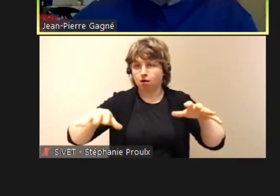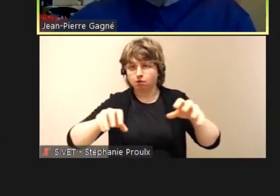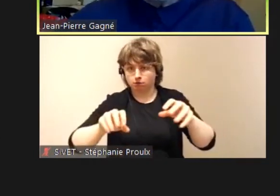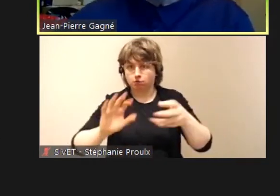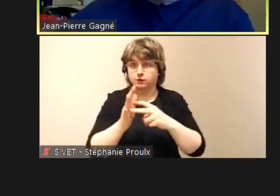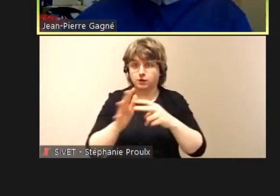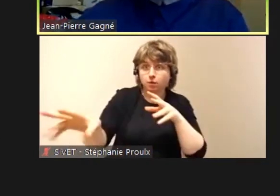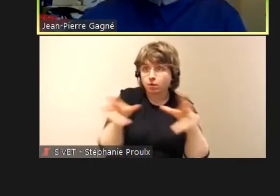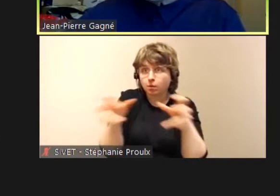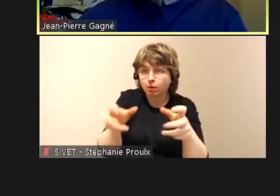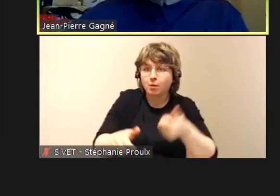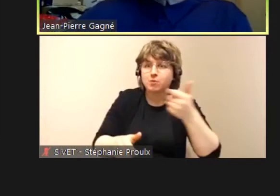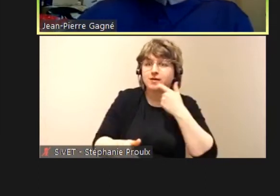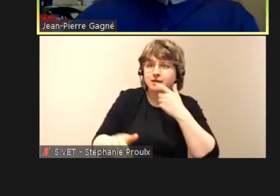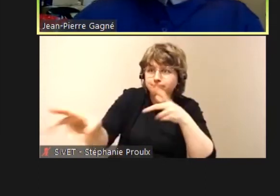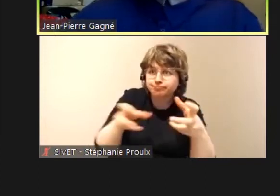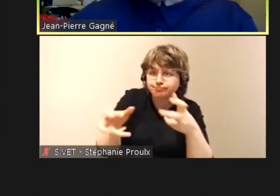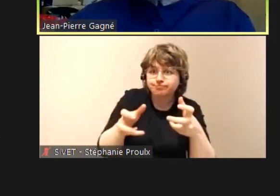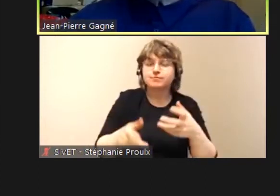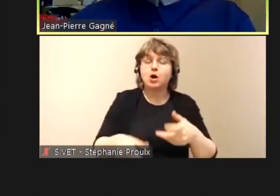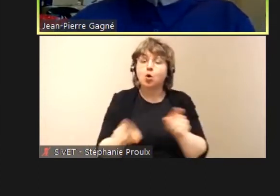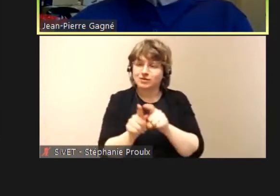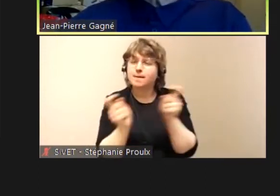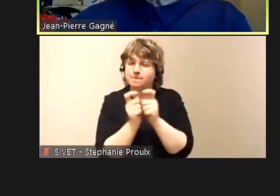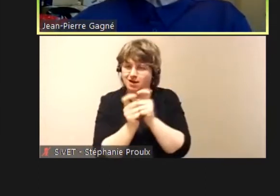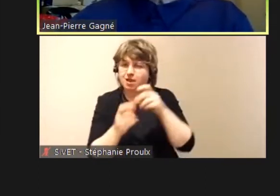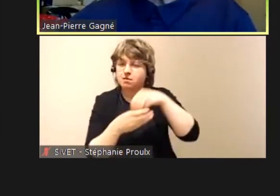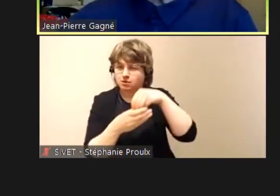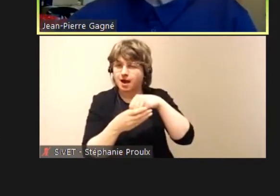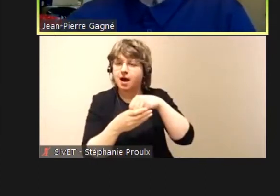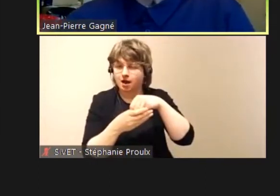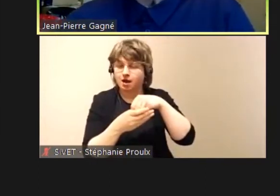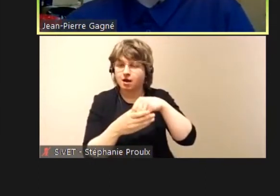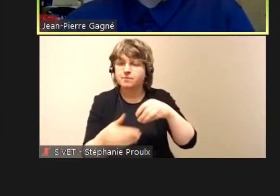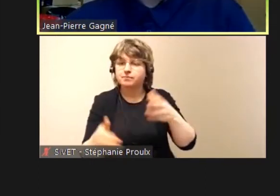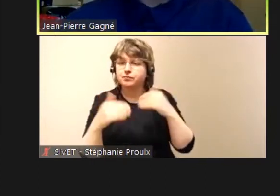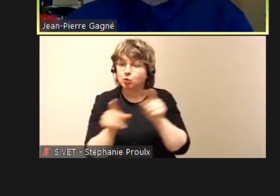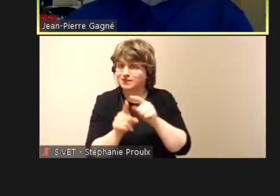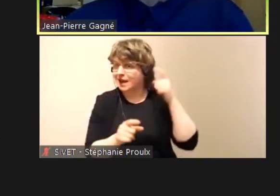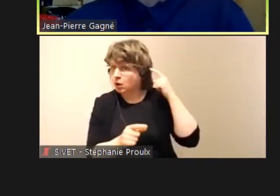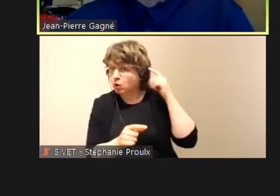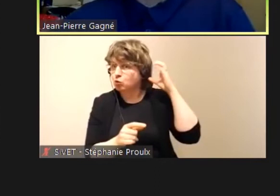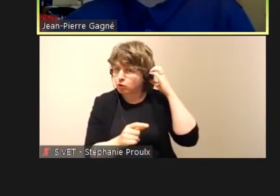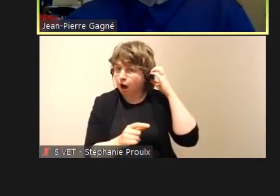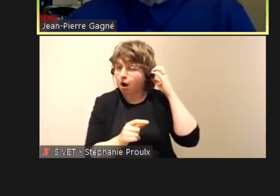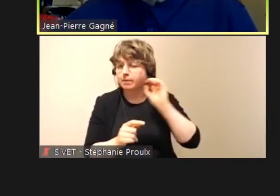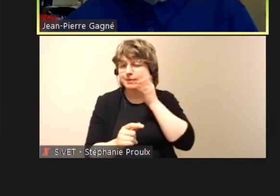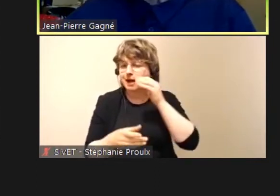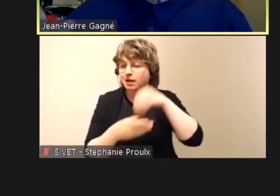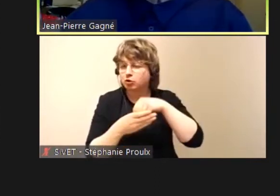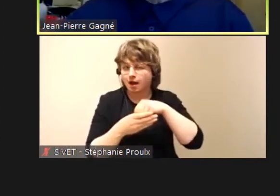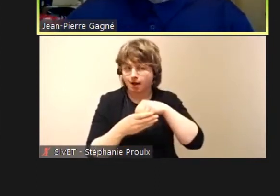Il y a toujours des piles pour alimenter l'aide auditive et il y a toujours un écouteur, c'est-à-dire qu'il